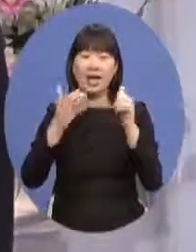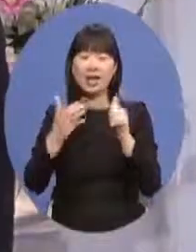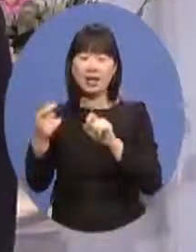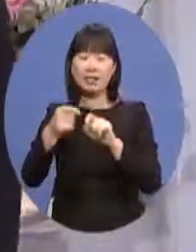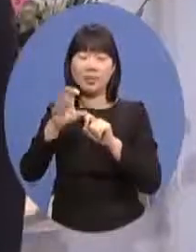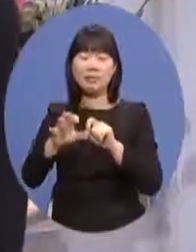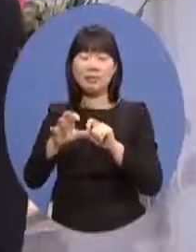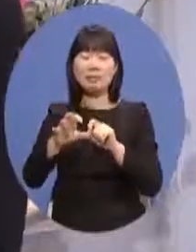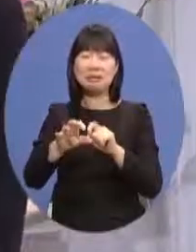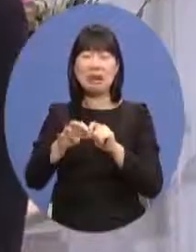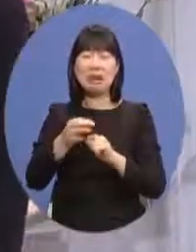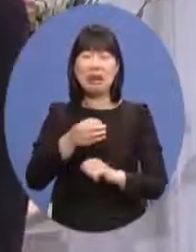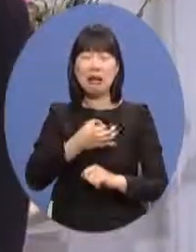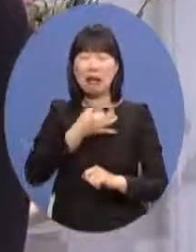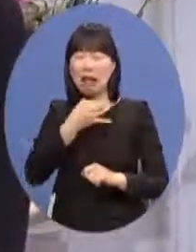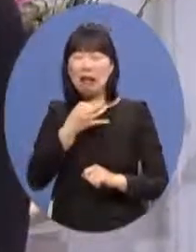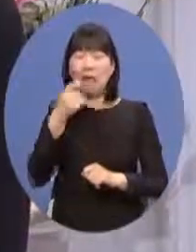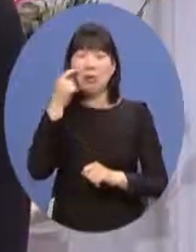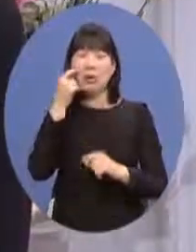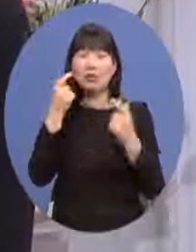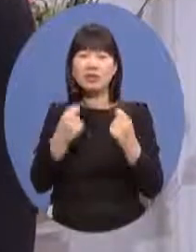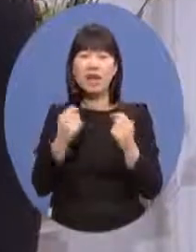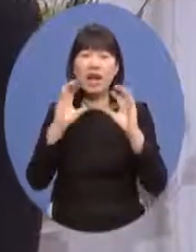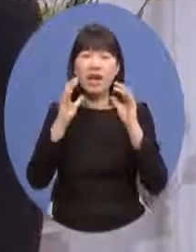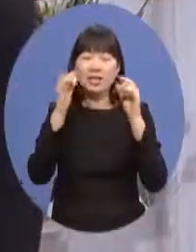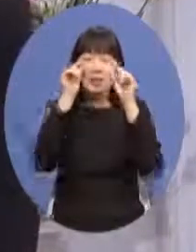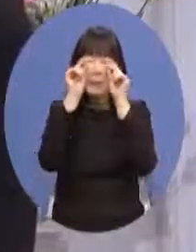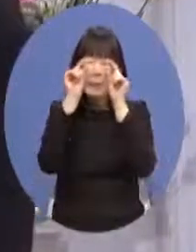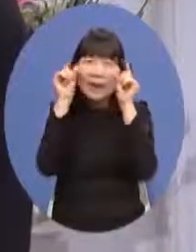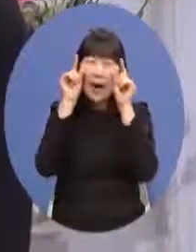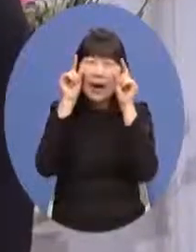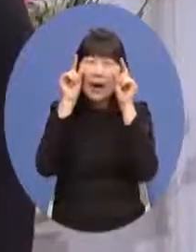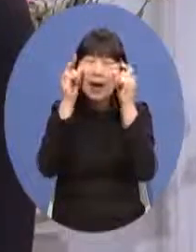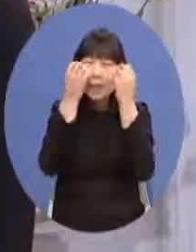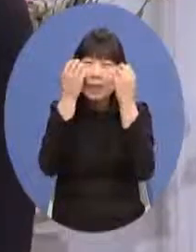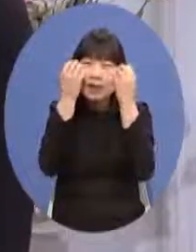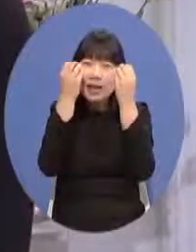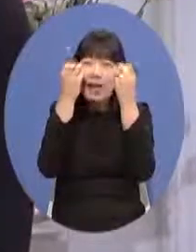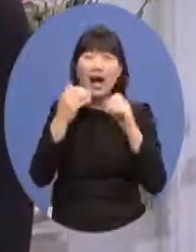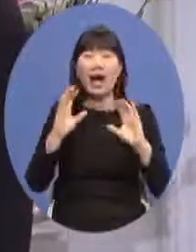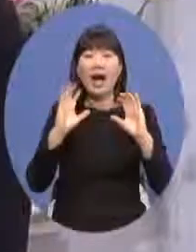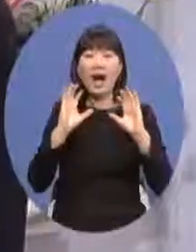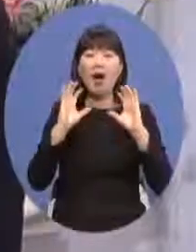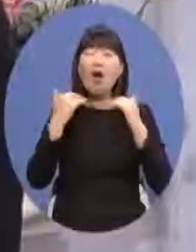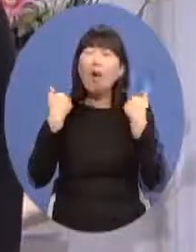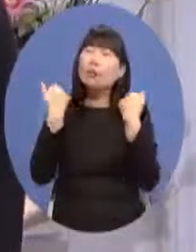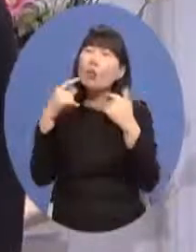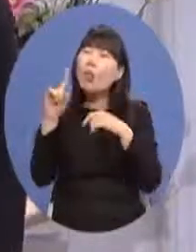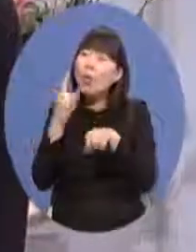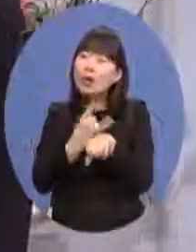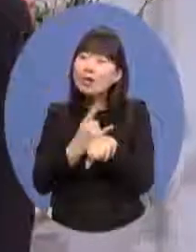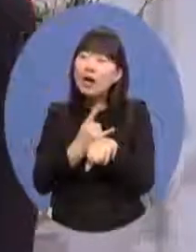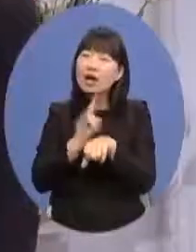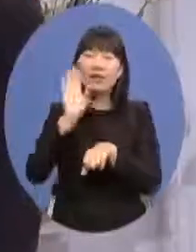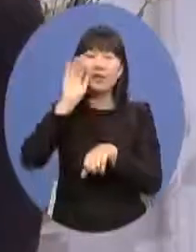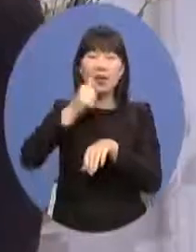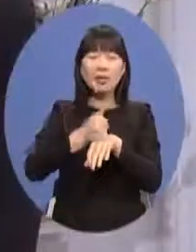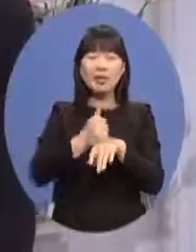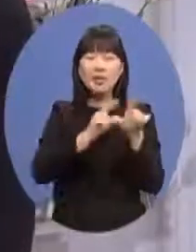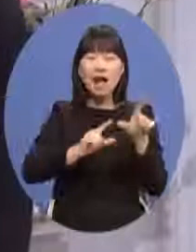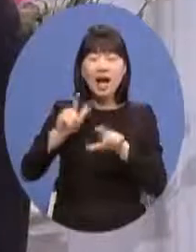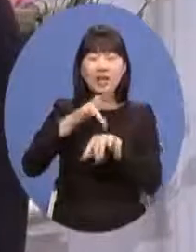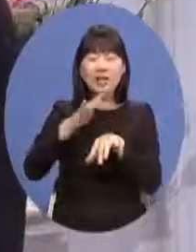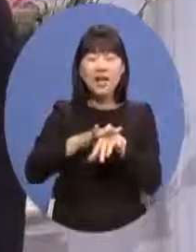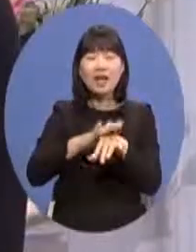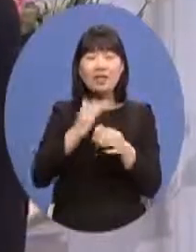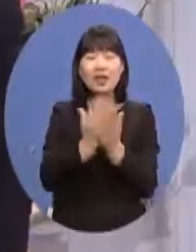헛기침도 못한다라고 할 정도로 아이들은 눈을 반짝 뜨고서 어른들이 뭘 하나 그래야 자기가 이 다음에 살아갈 것들을 다 배우는 거거든요. 또